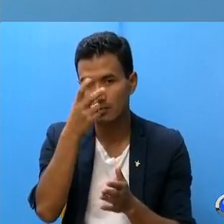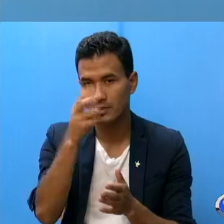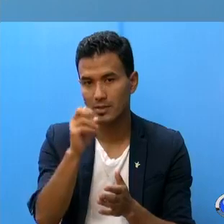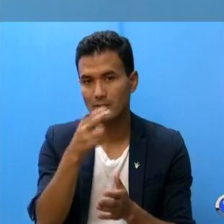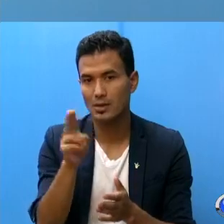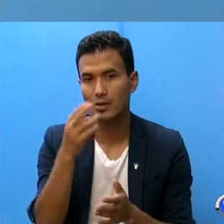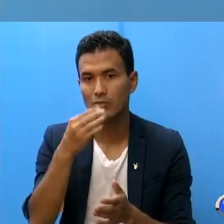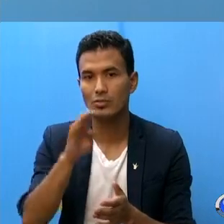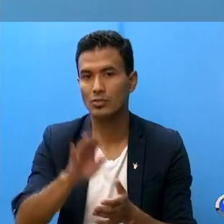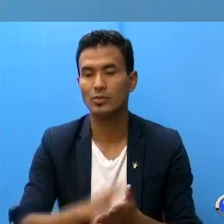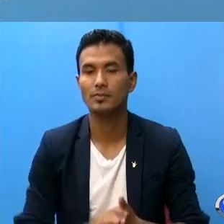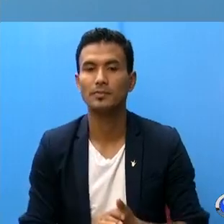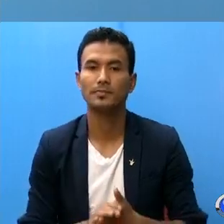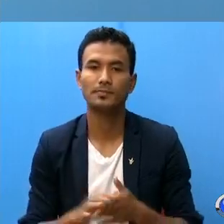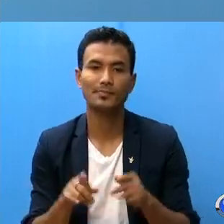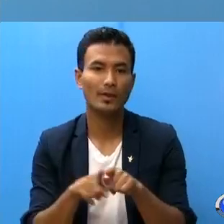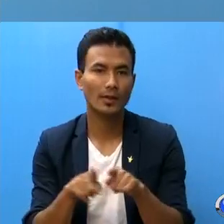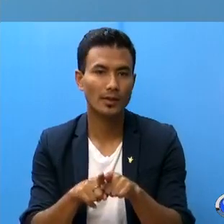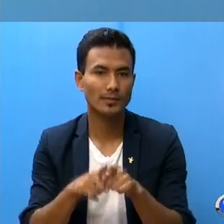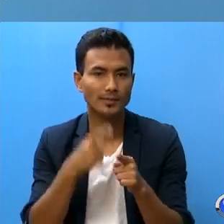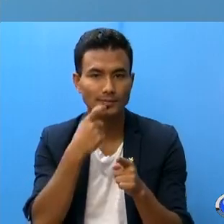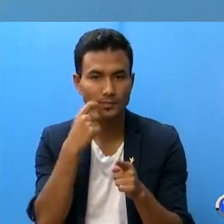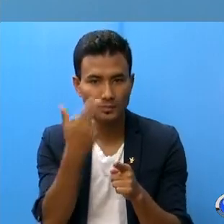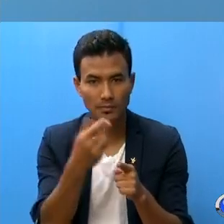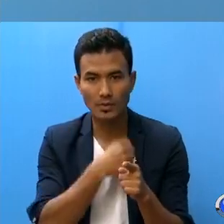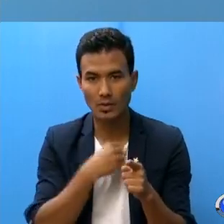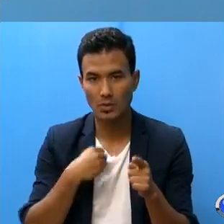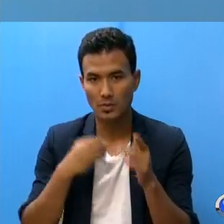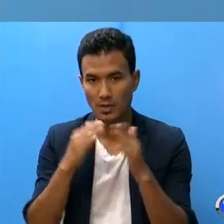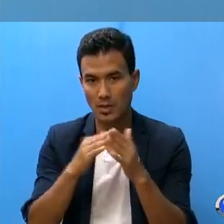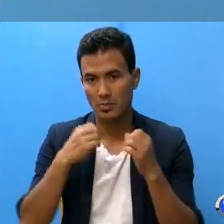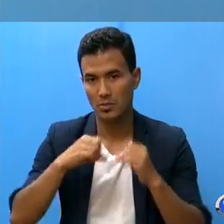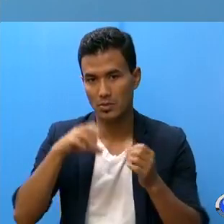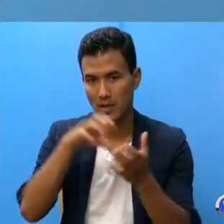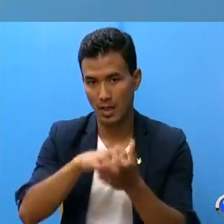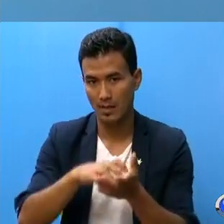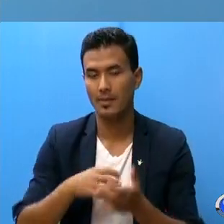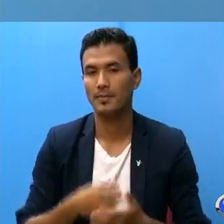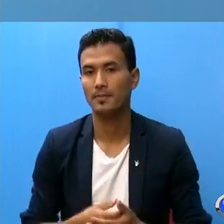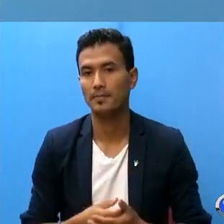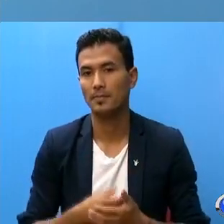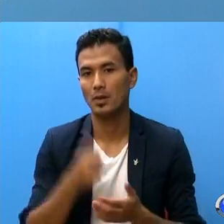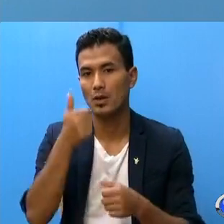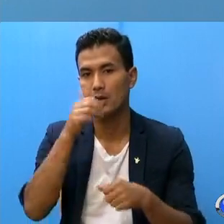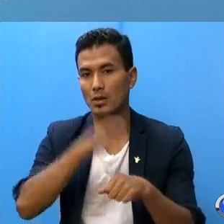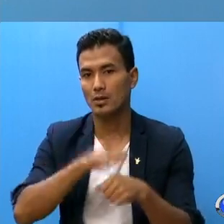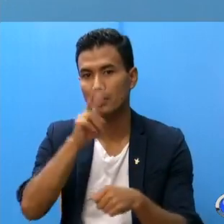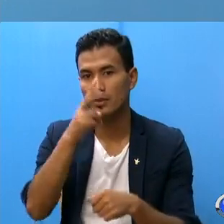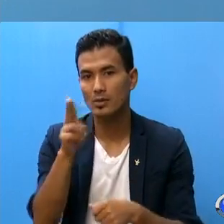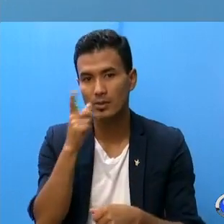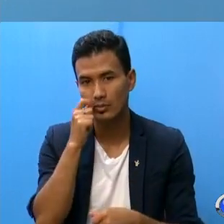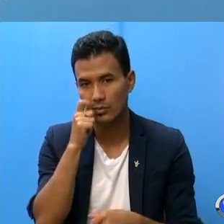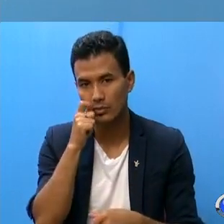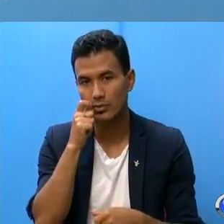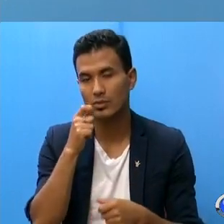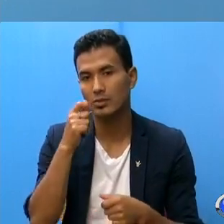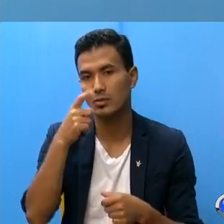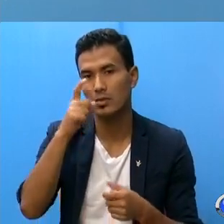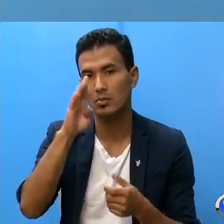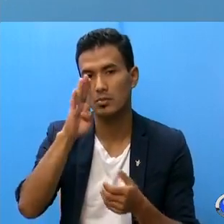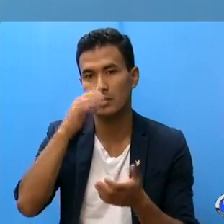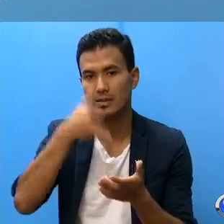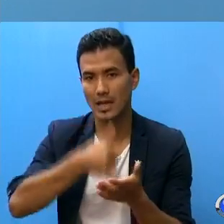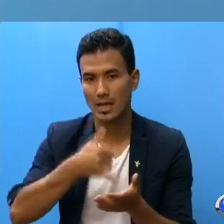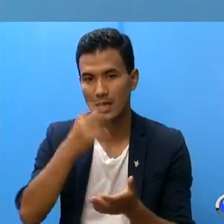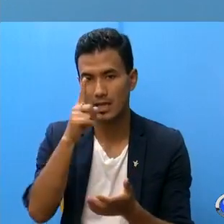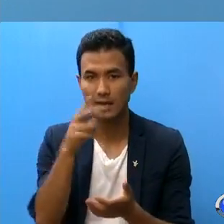जना उन्होंच इसते सेती प्रादेशिक अस्पताल प्रयोक साला मां अचाम का 2 जना पुरुष बजां का